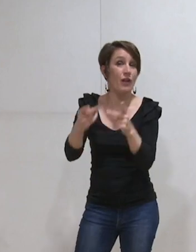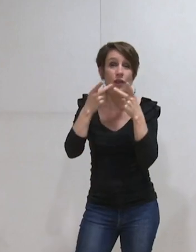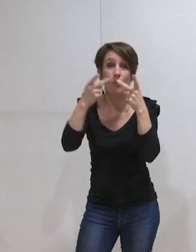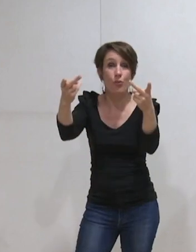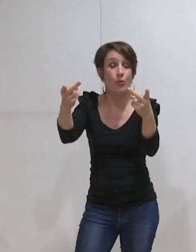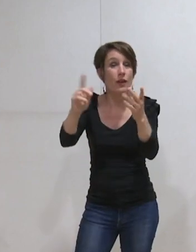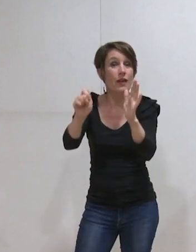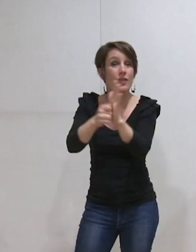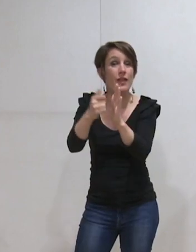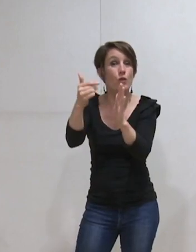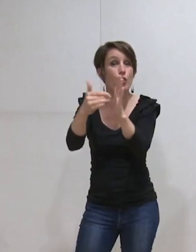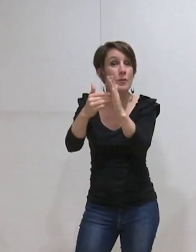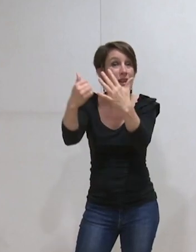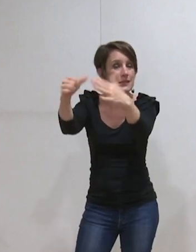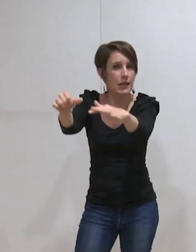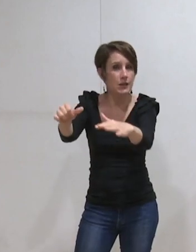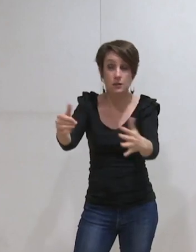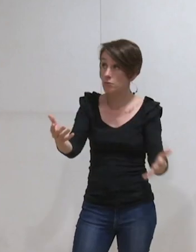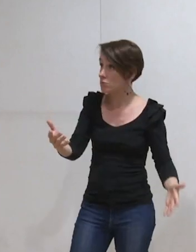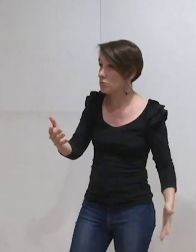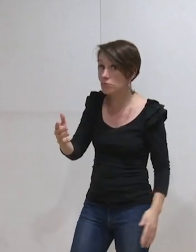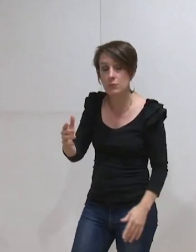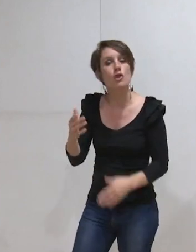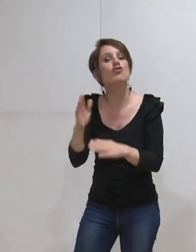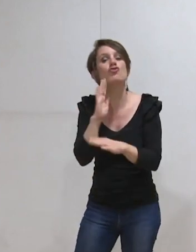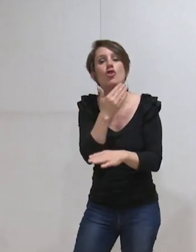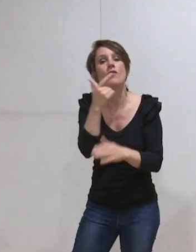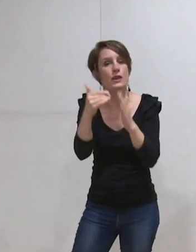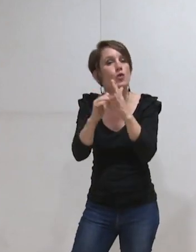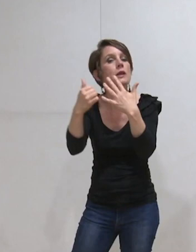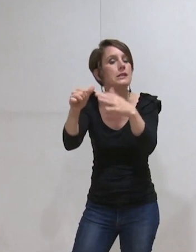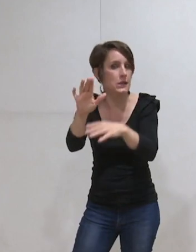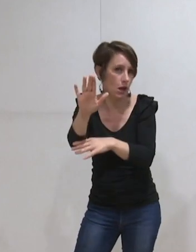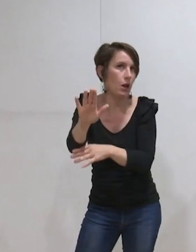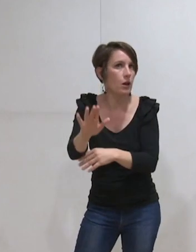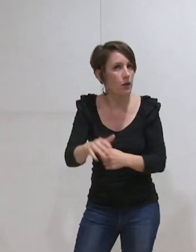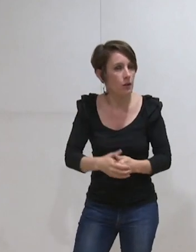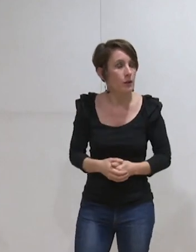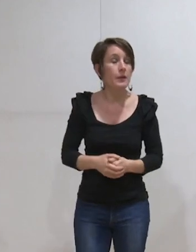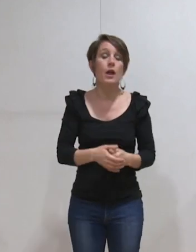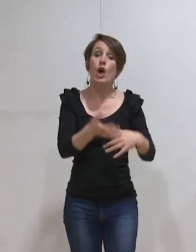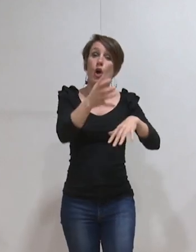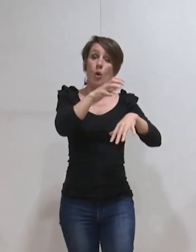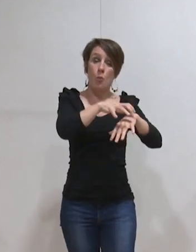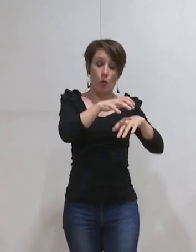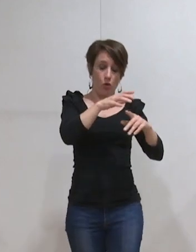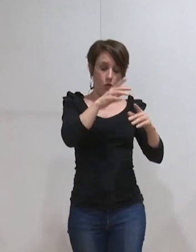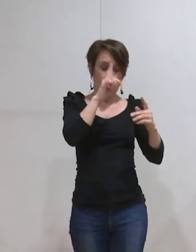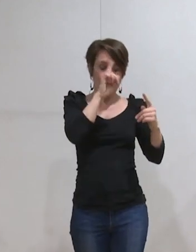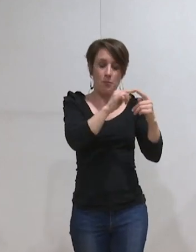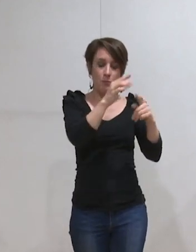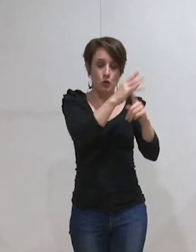information qu'on a obtenue en dernière commission janvier 2016 je dis pas que c'est la fin pour le socioculturel ces